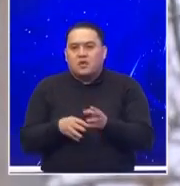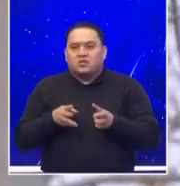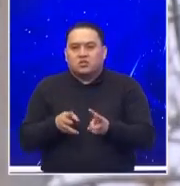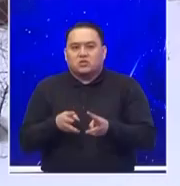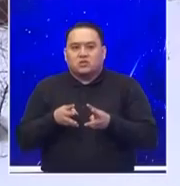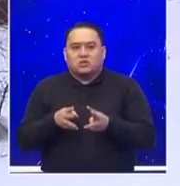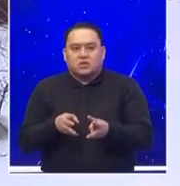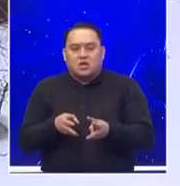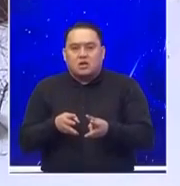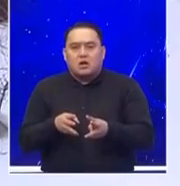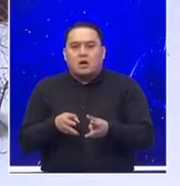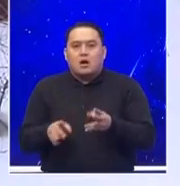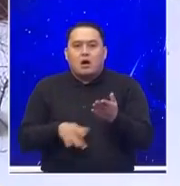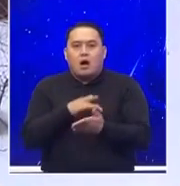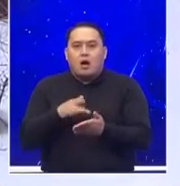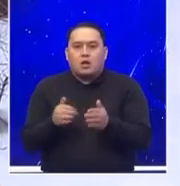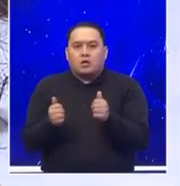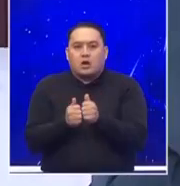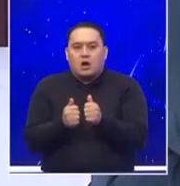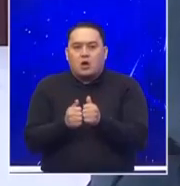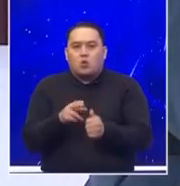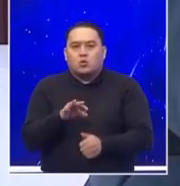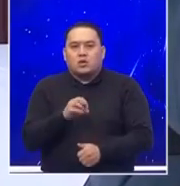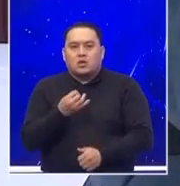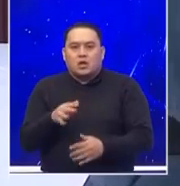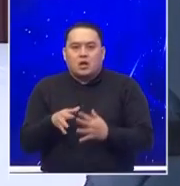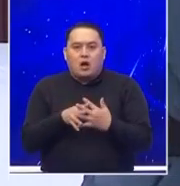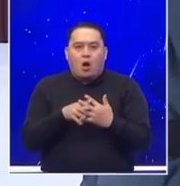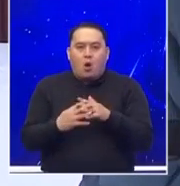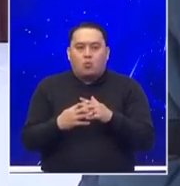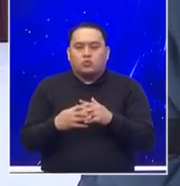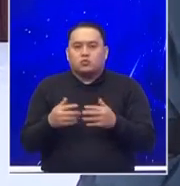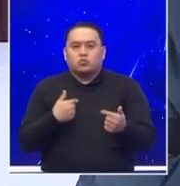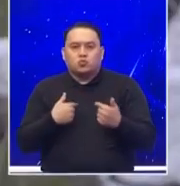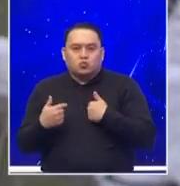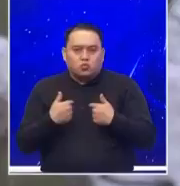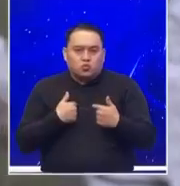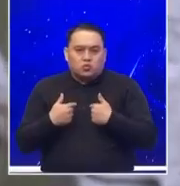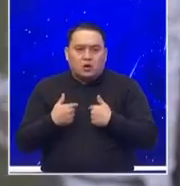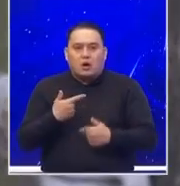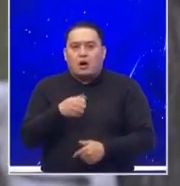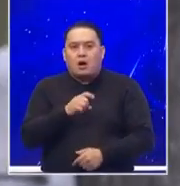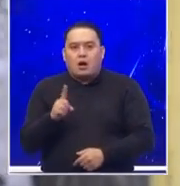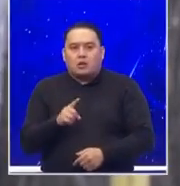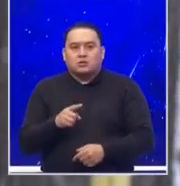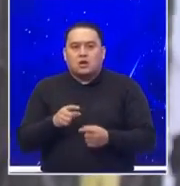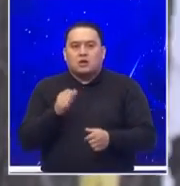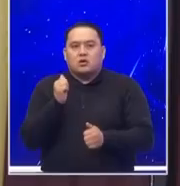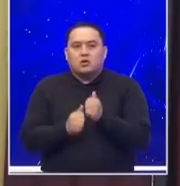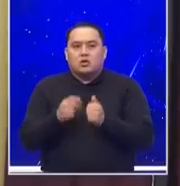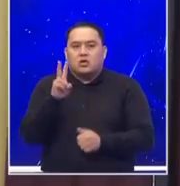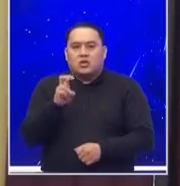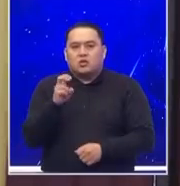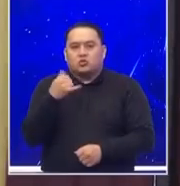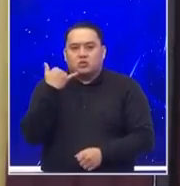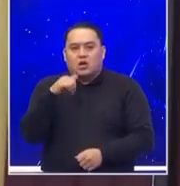Сарышынақ аяз кесірінен әсіресе қала маңындағы Еркін Өтенай ауылының тұрғындары зардап шегіп отыр. Қазтрансгаз аймағы мекемесіне күніне